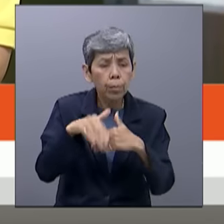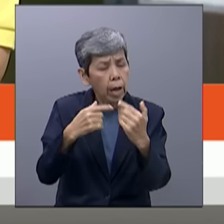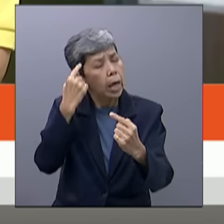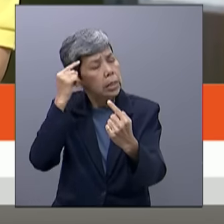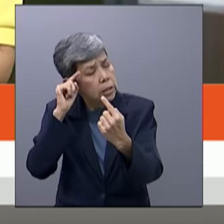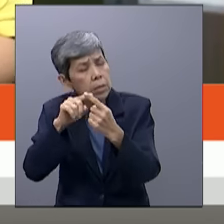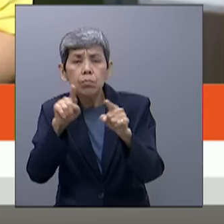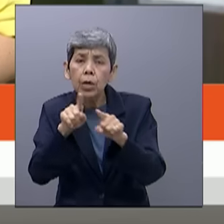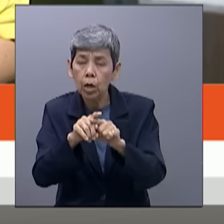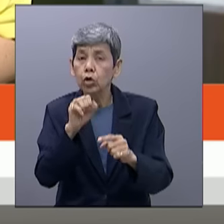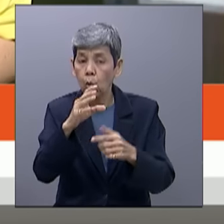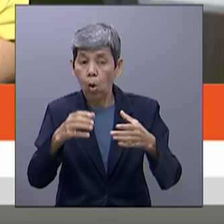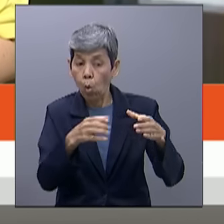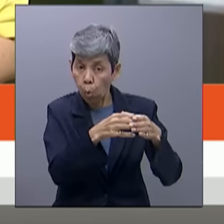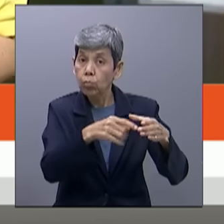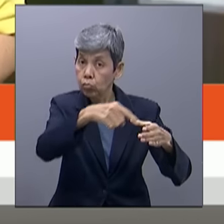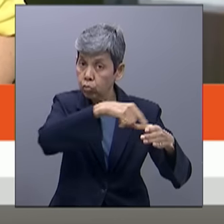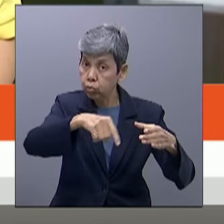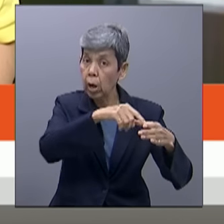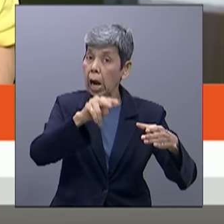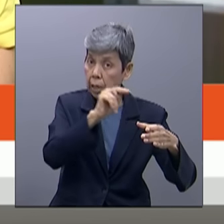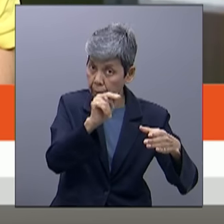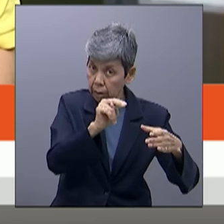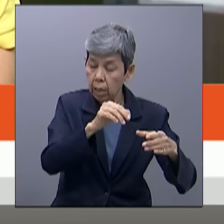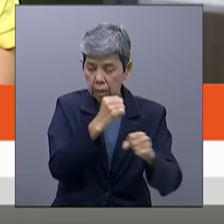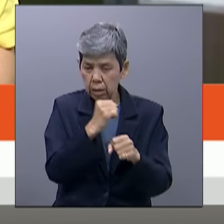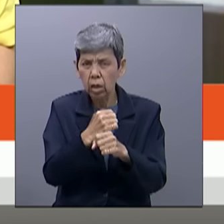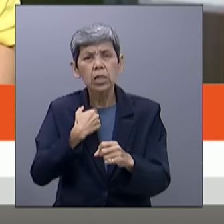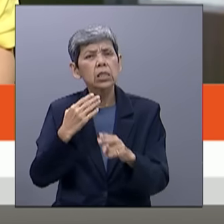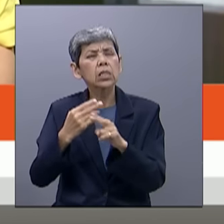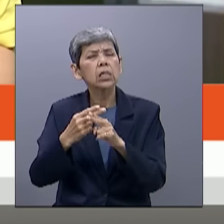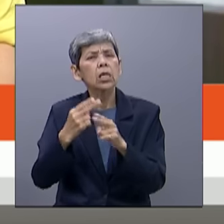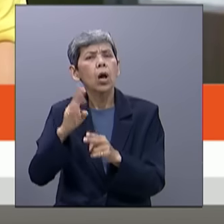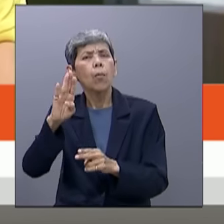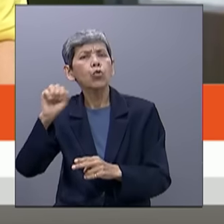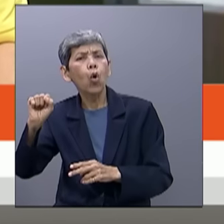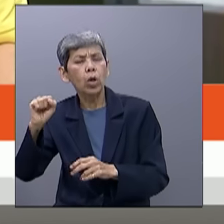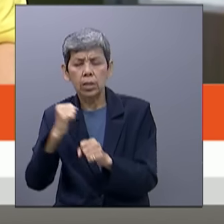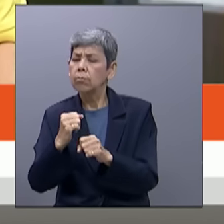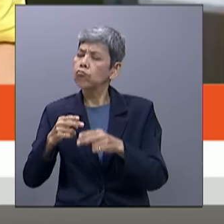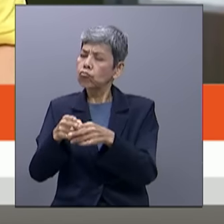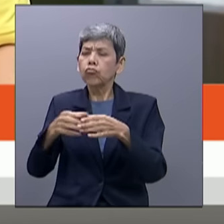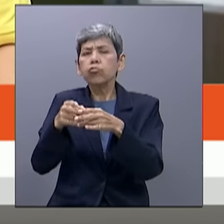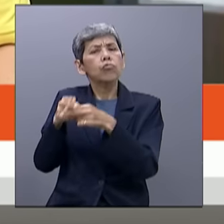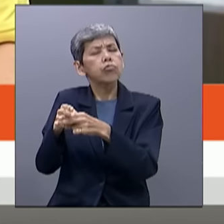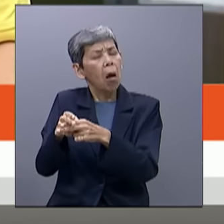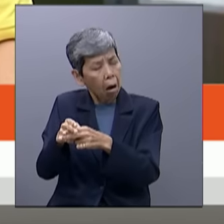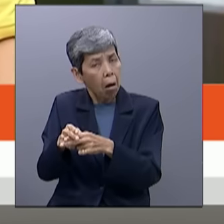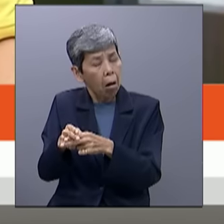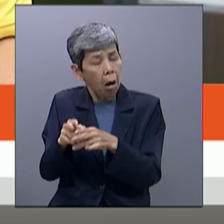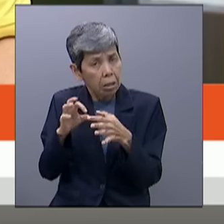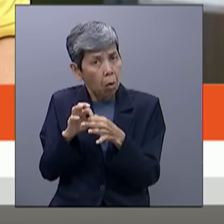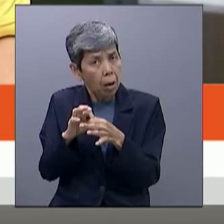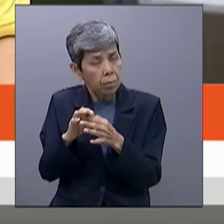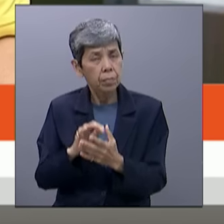ไปกันได้กับทางสว.กลุ่มใหญ่ด้วยหรือเปล่าคะถึงเป็นชื่อของคุณบุญส่งที่บอกว่าเป็นสายอิสระมามันเป็นอย่างนั้นไหมอาจาร